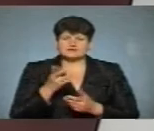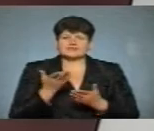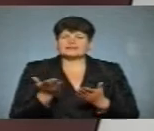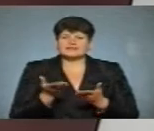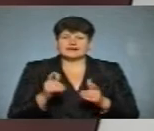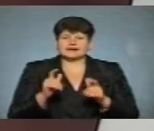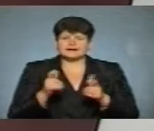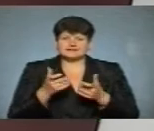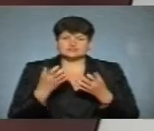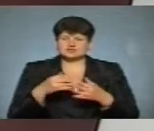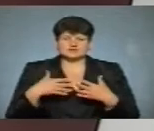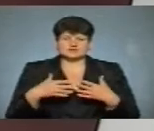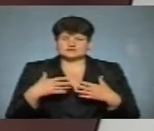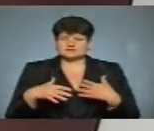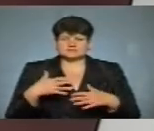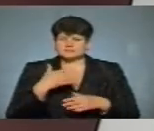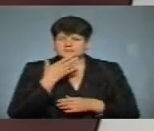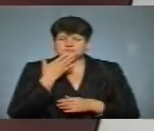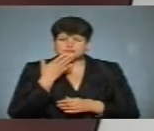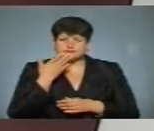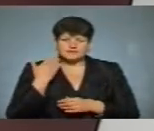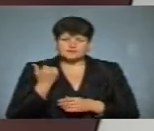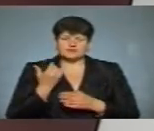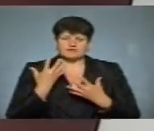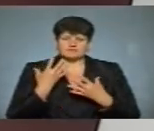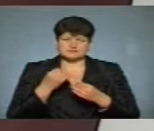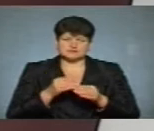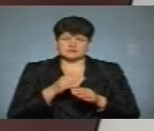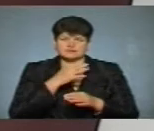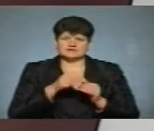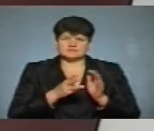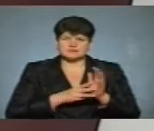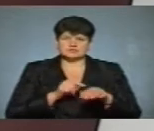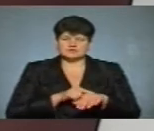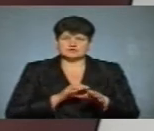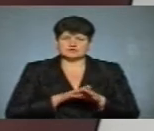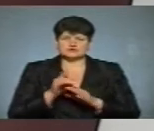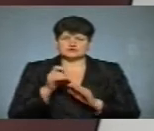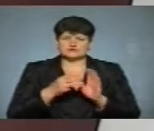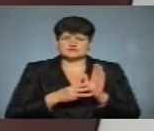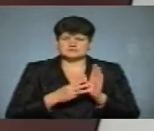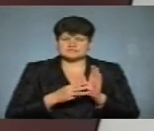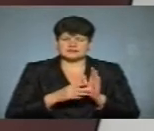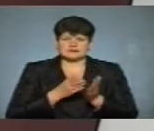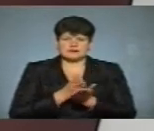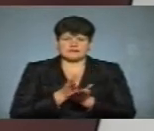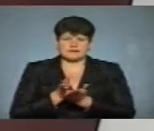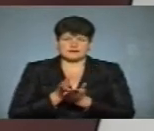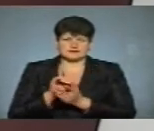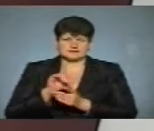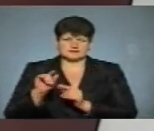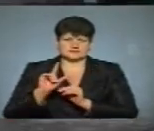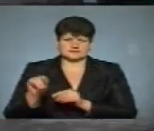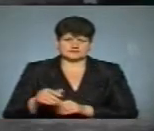послабили. На 17 годину вже виконали 180 рейсів. Більше про поновлені роботи приміського транспорту Світлана Лазорик